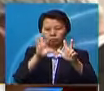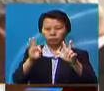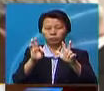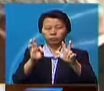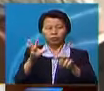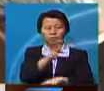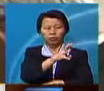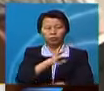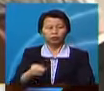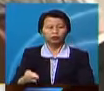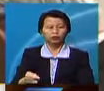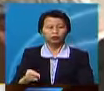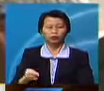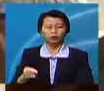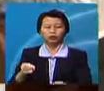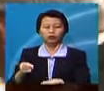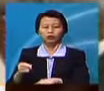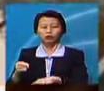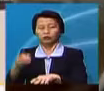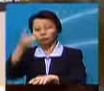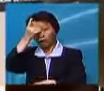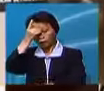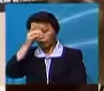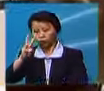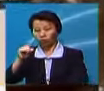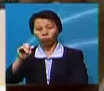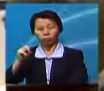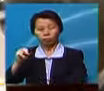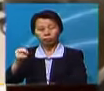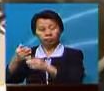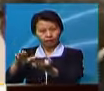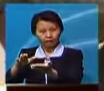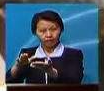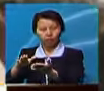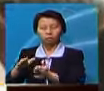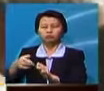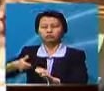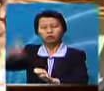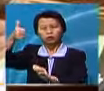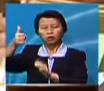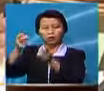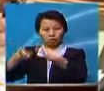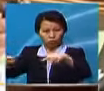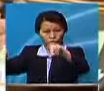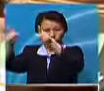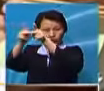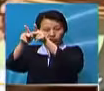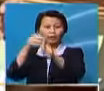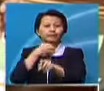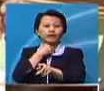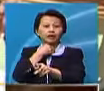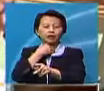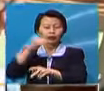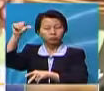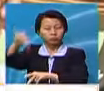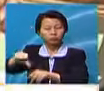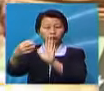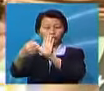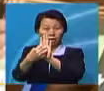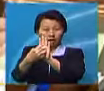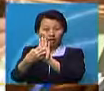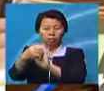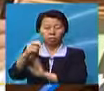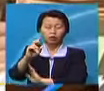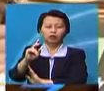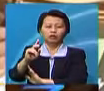undi. Manakala Allahyarham Datuk Wan Muhammad Khairil memenangi kerusi Parlimen Kuala Kangsar menewaskan calon PAS Khalil